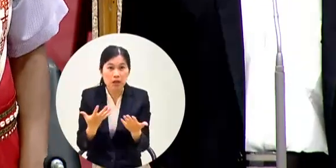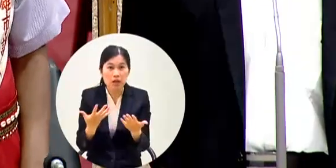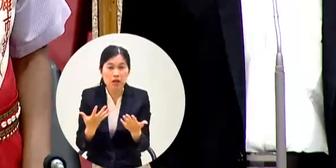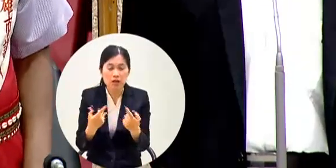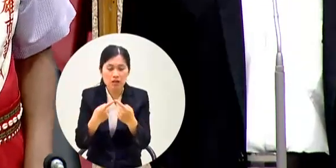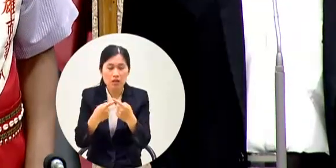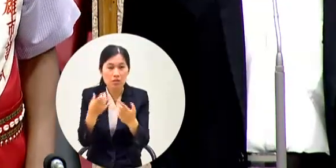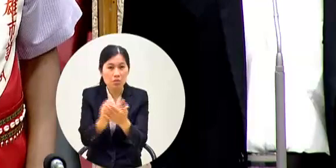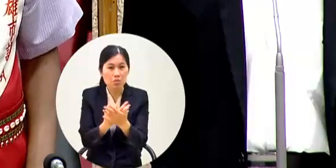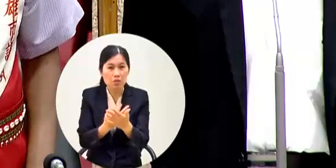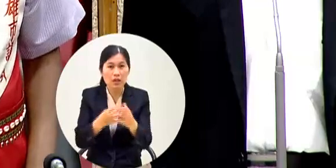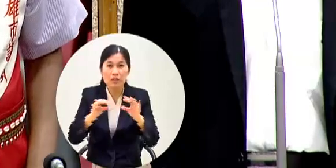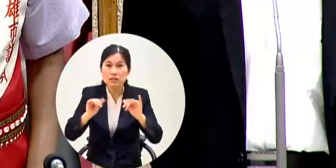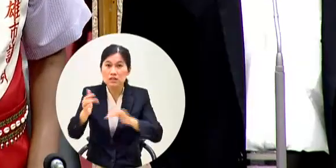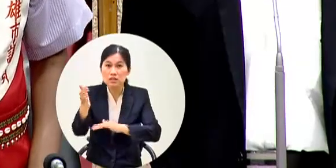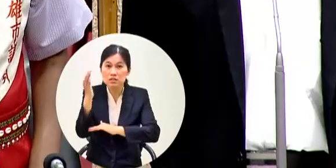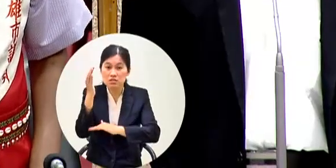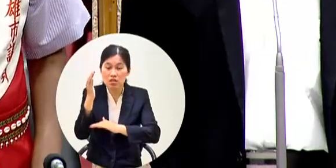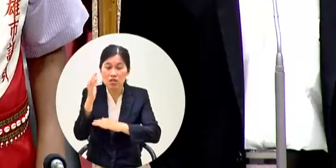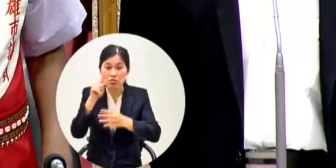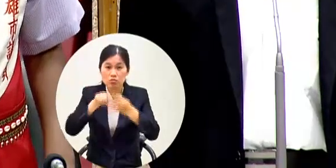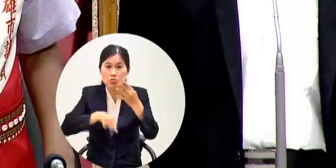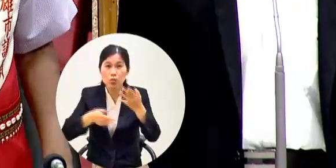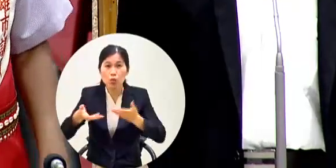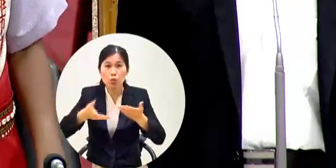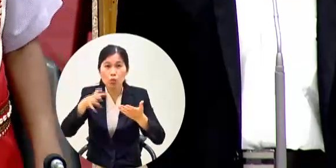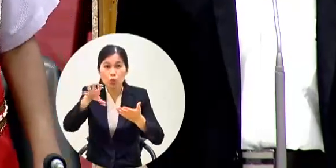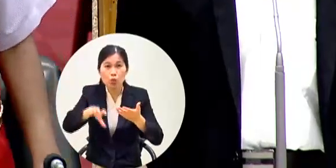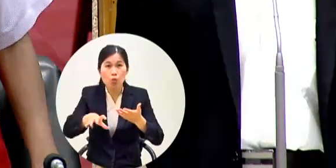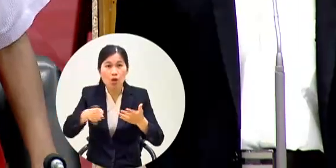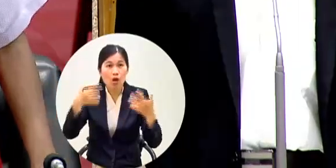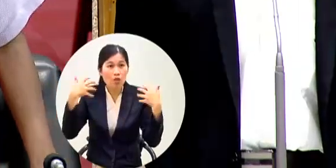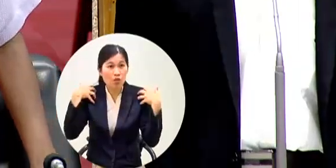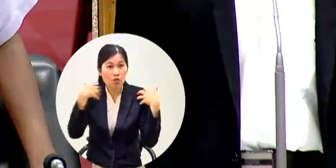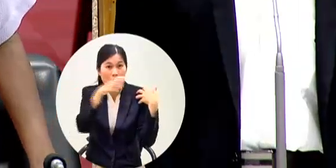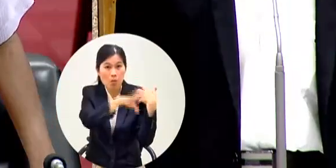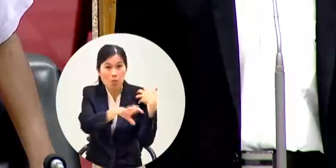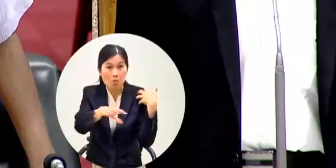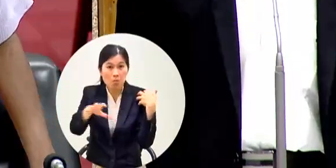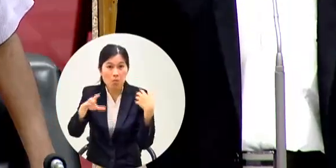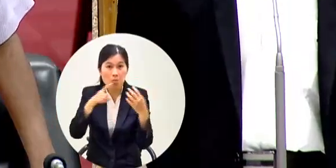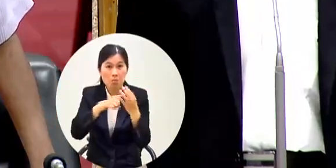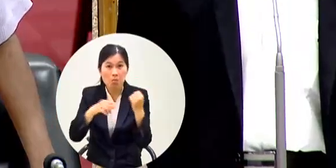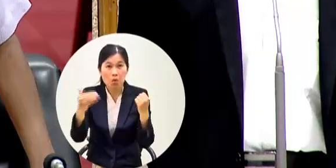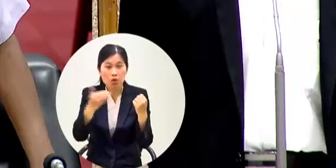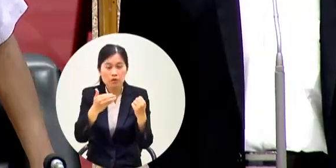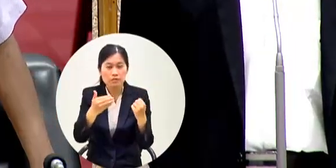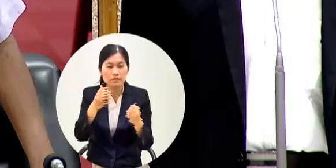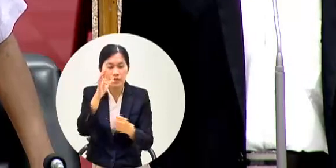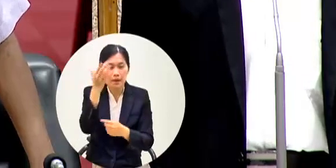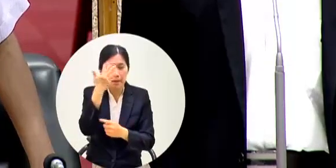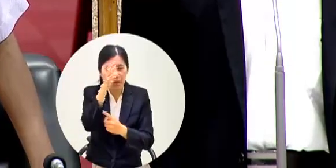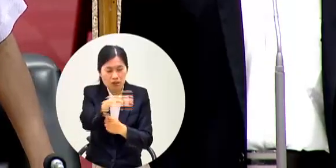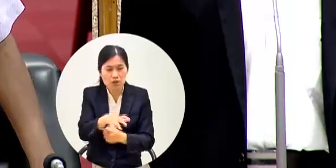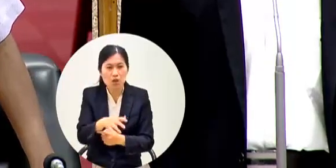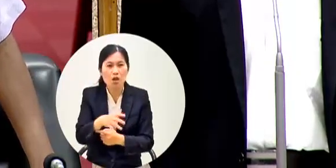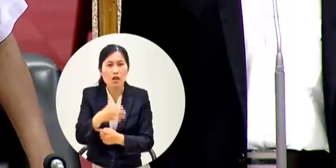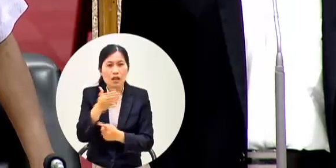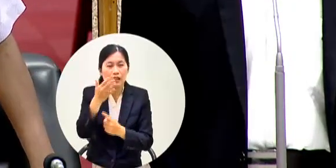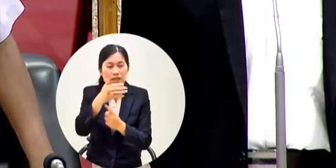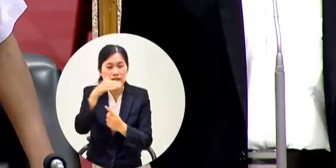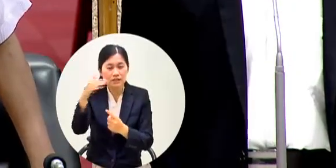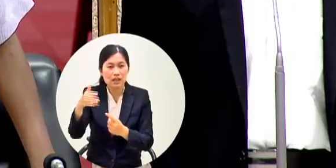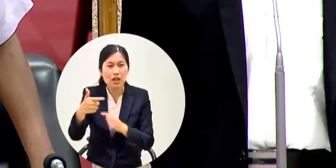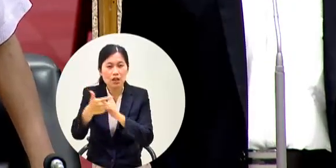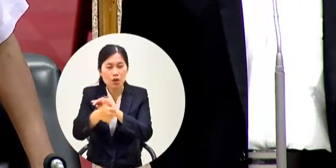三个月，好几个案子啊，那可能考量是不是人力的不足。美浓